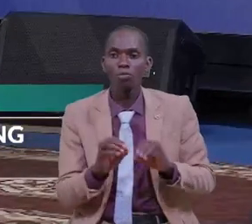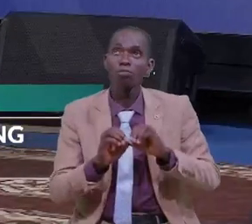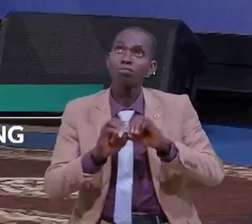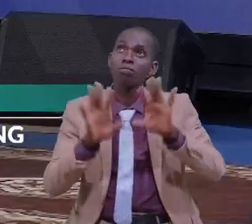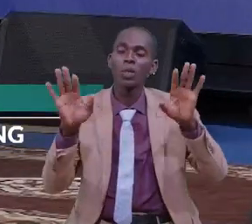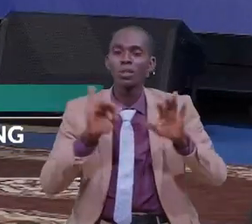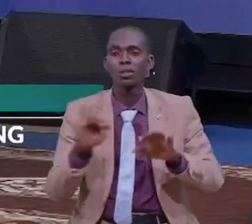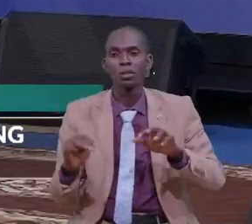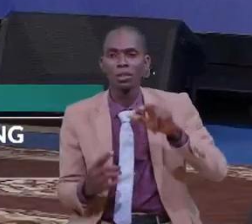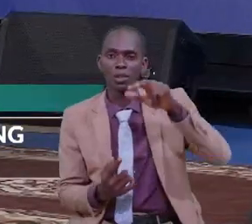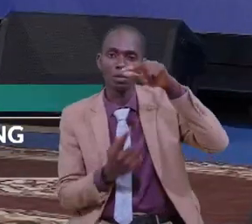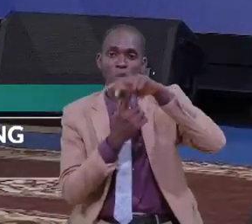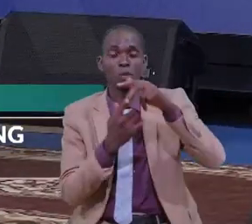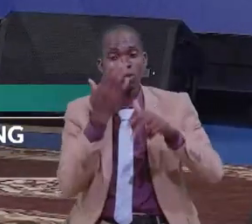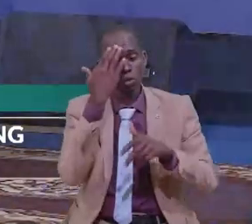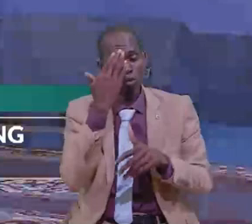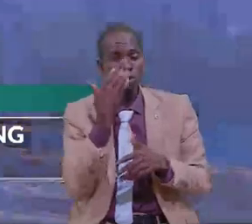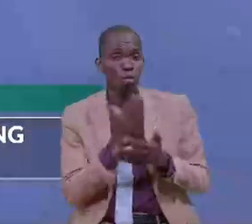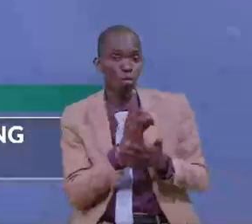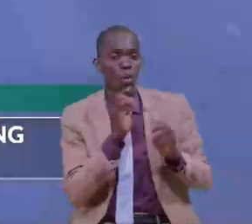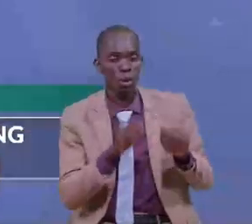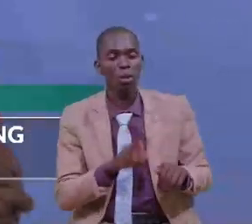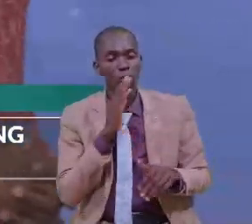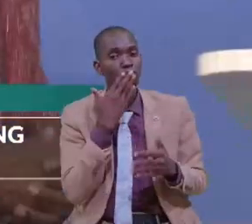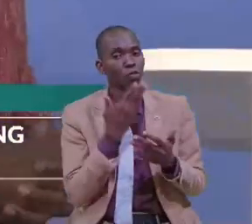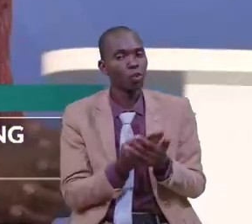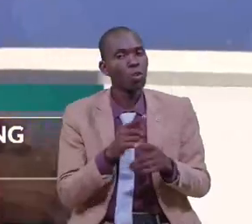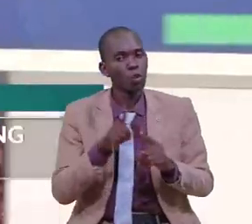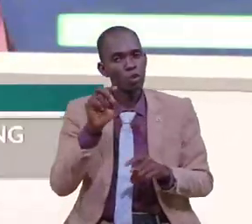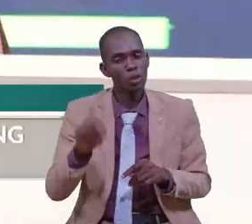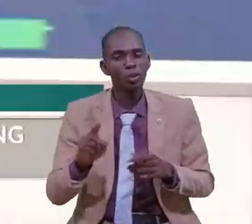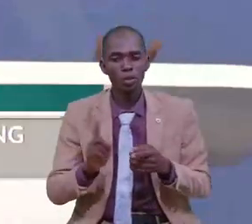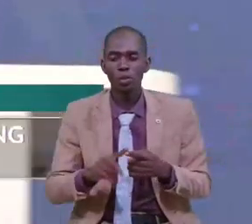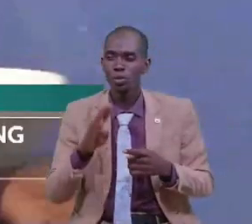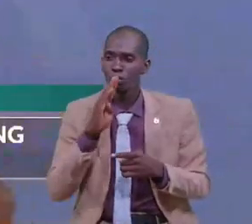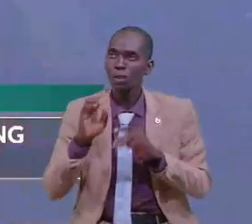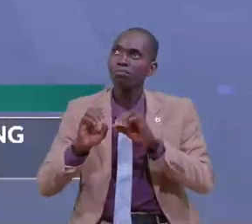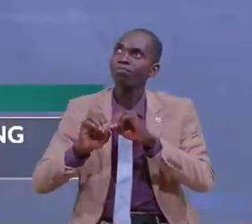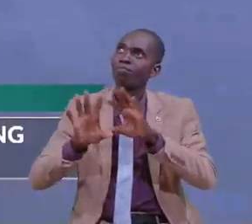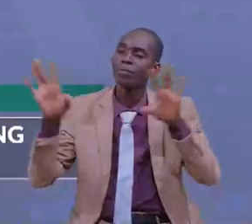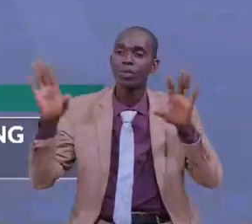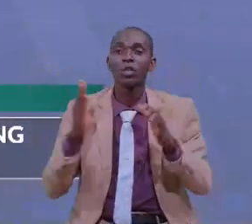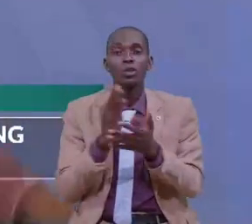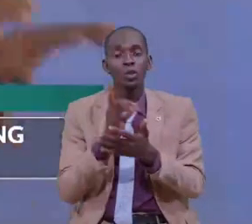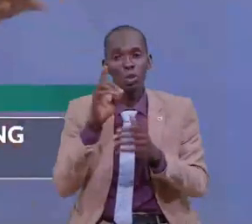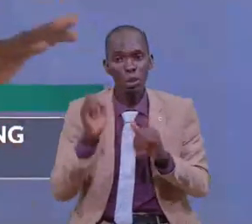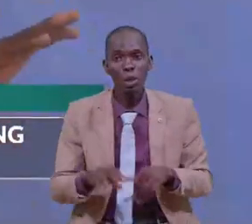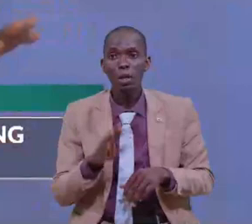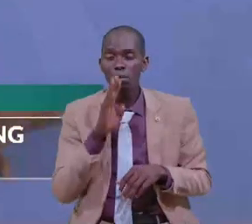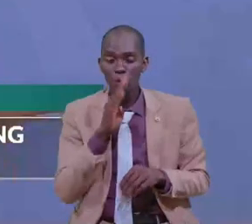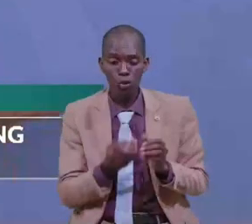Championnat rayonnant. Quelqu'un peut être bon et ne pas rayonner. Quelqu'un peut être grand et